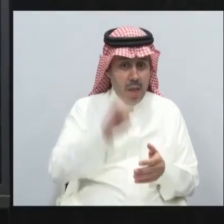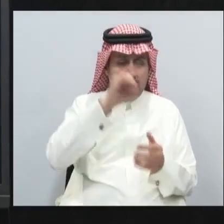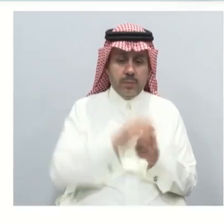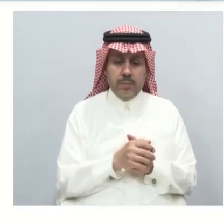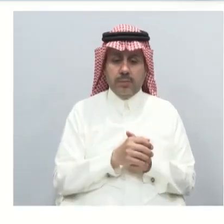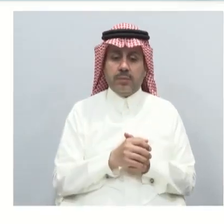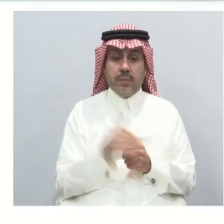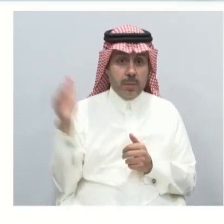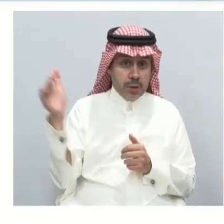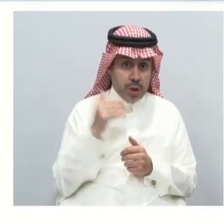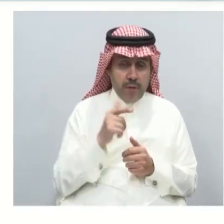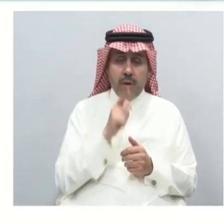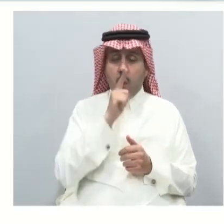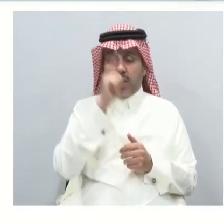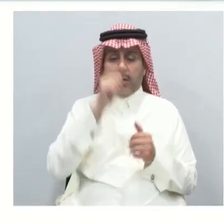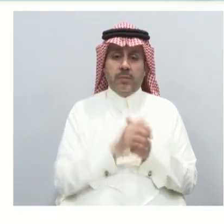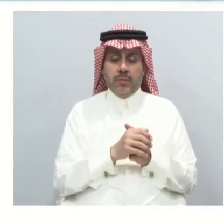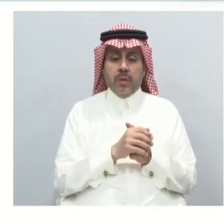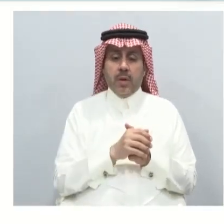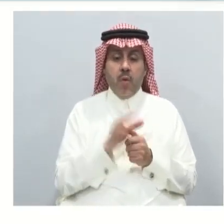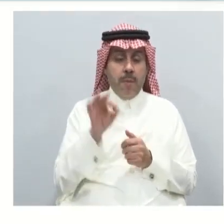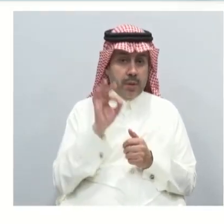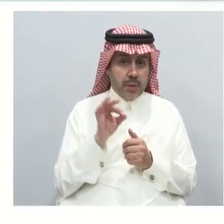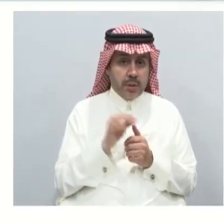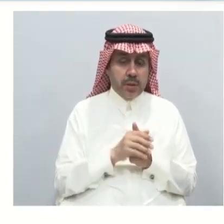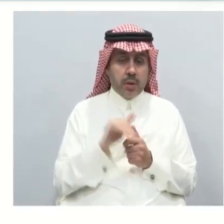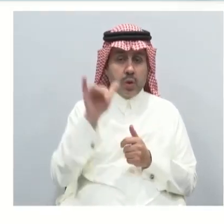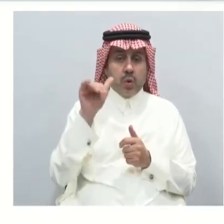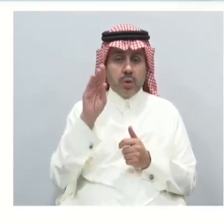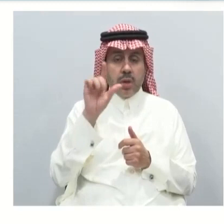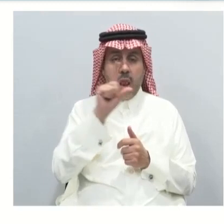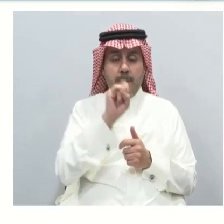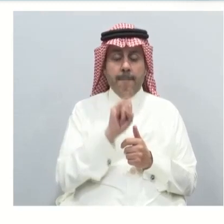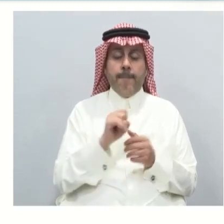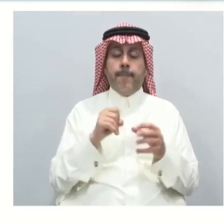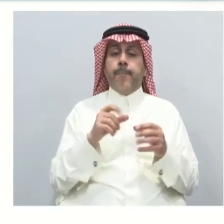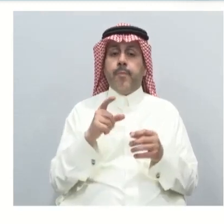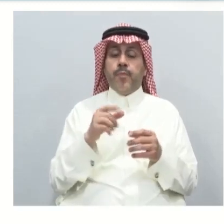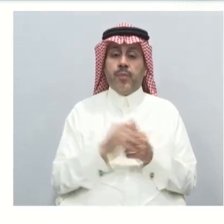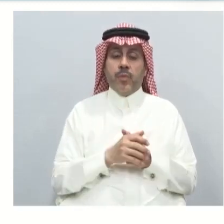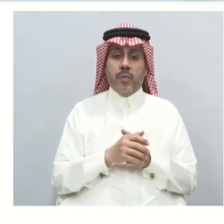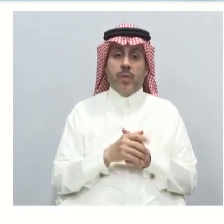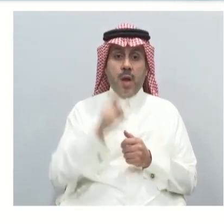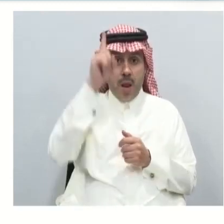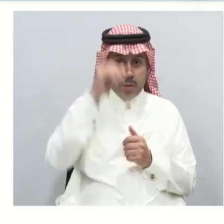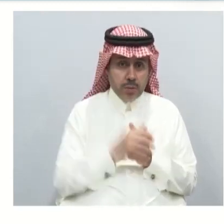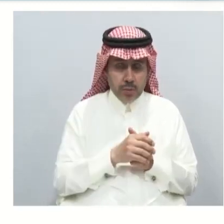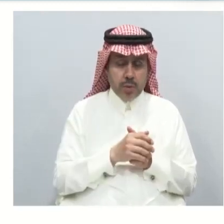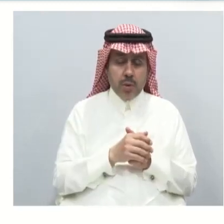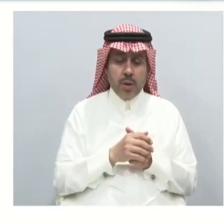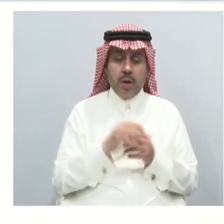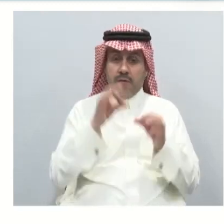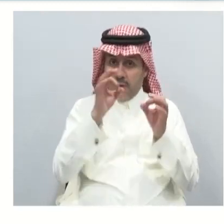كما جاء في قوله تعالى ومن يسلم وجهه الى الله وهو محسن فقد